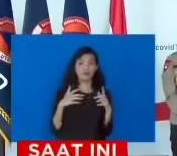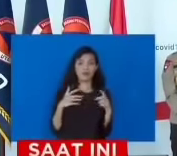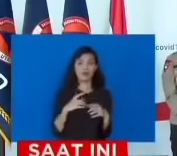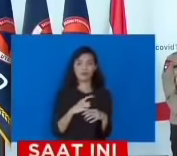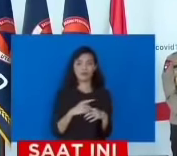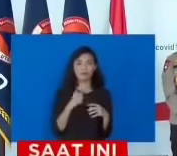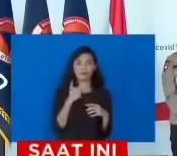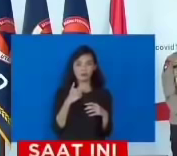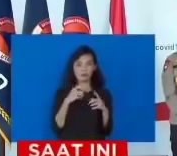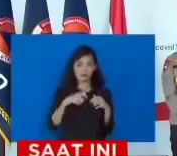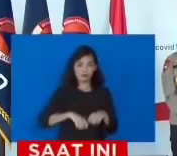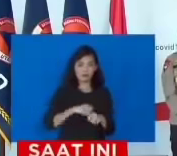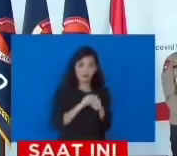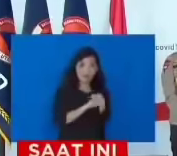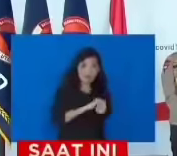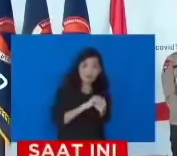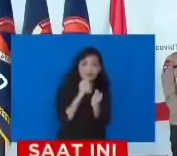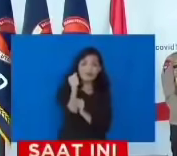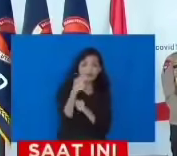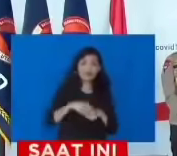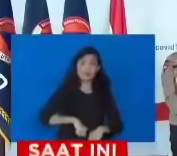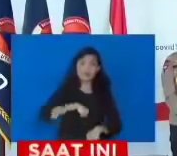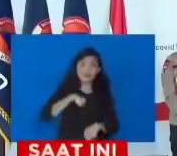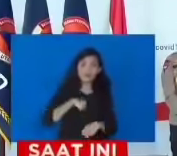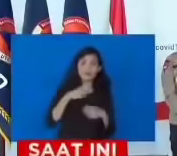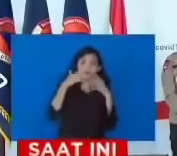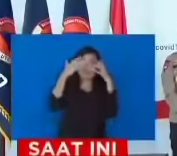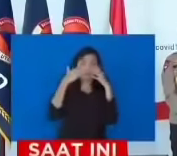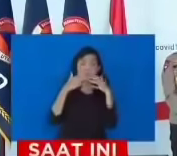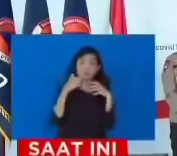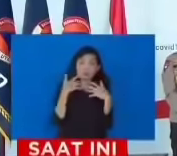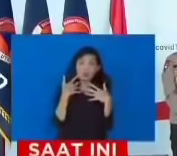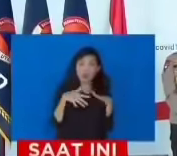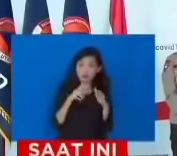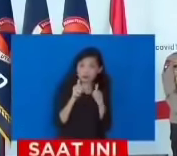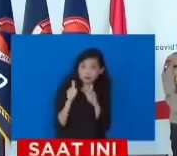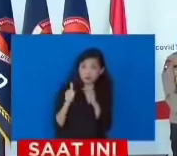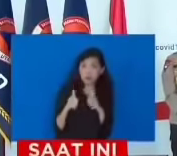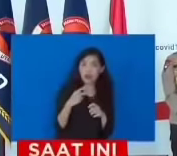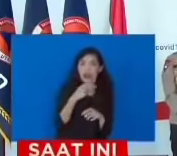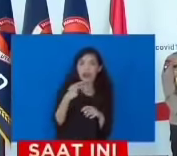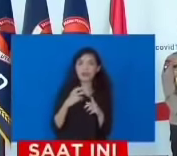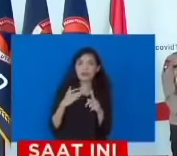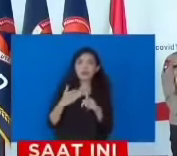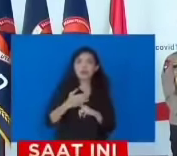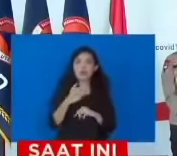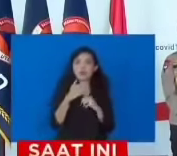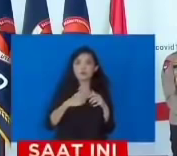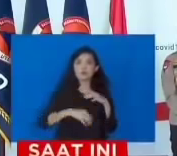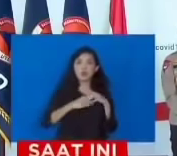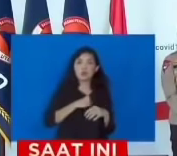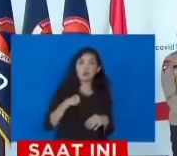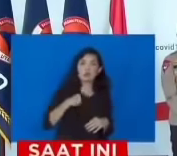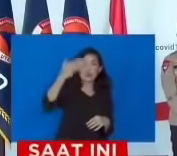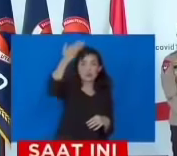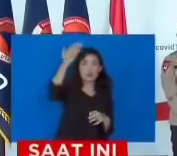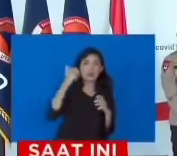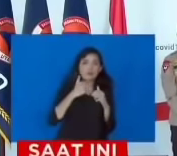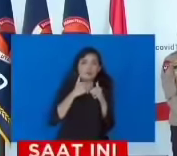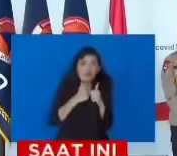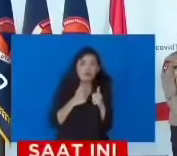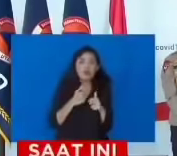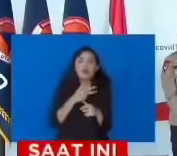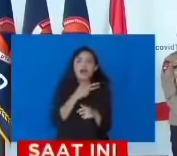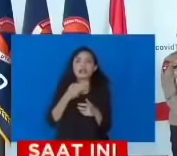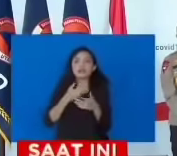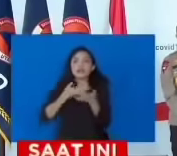pada warga negara yang menderita COVID, disertai perlindungan maksimal bagi petugas layanan kesehatannya. Ini